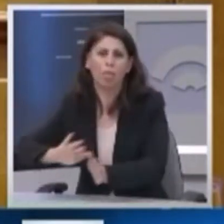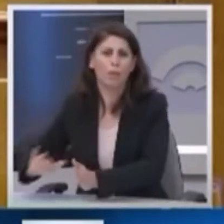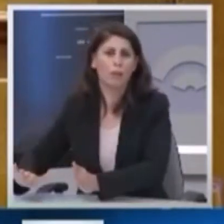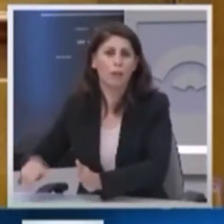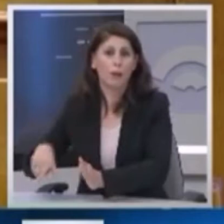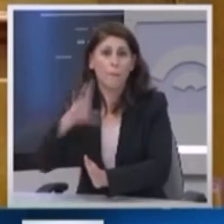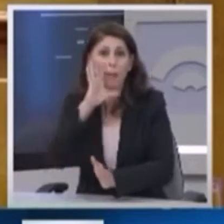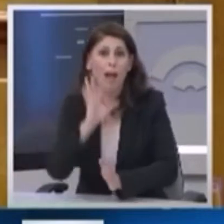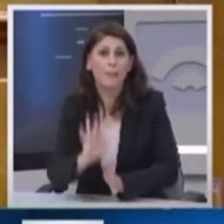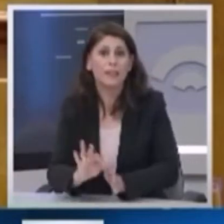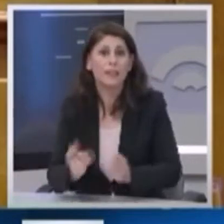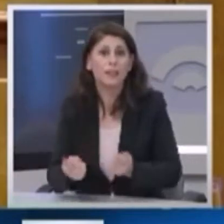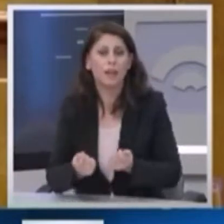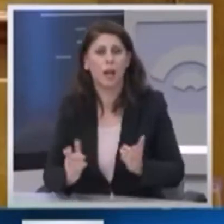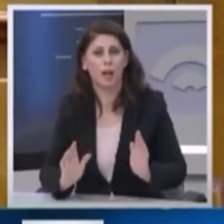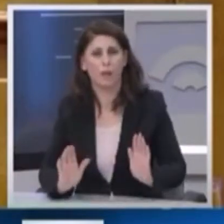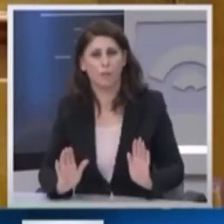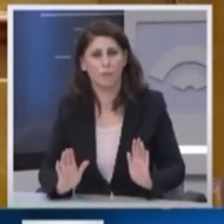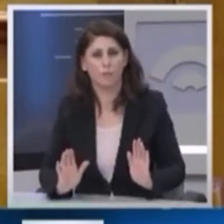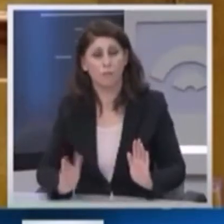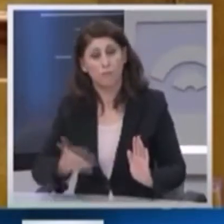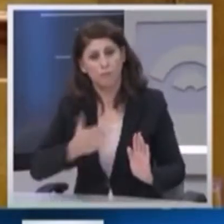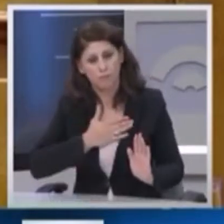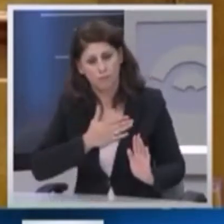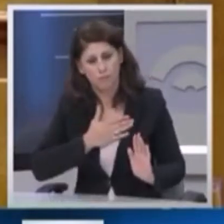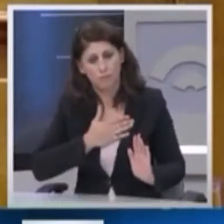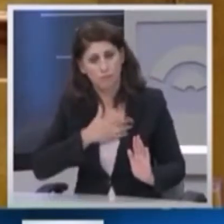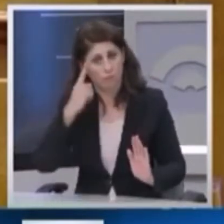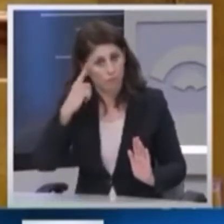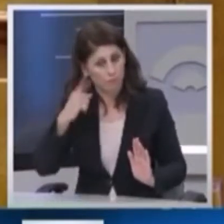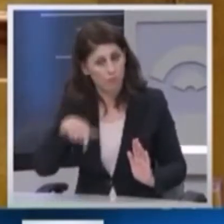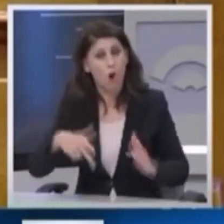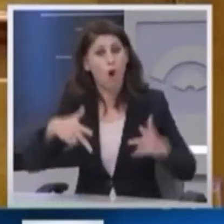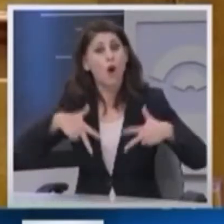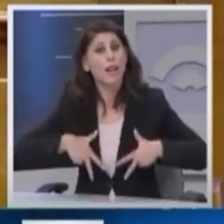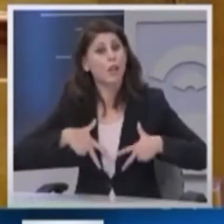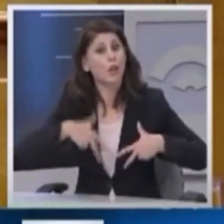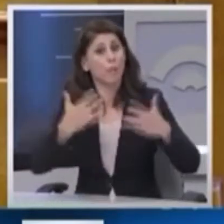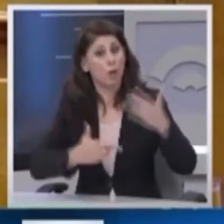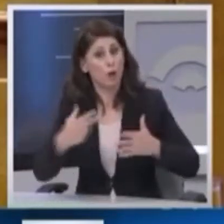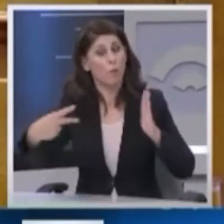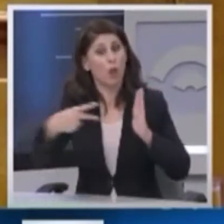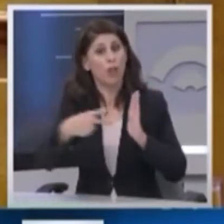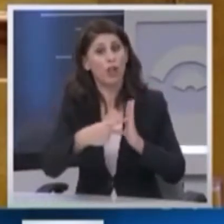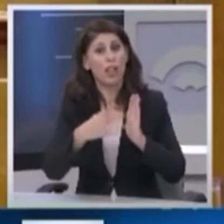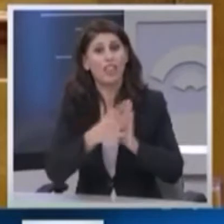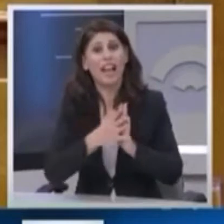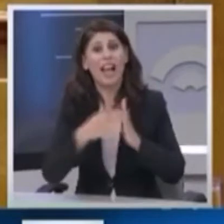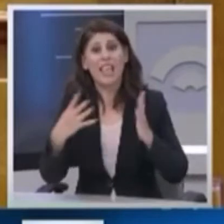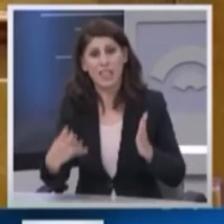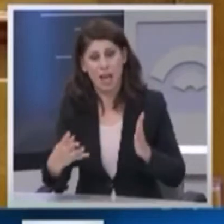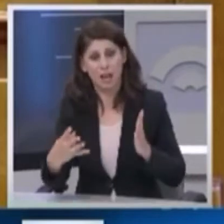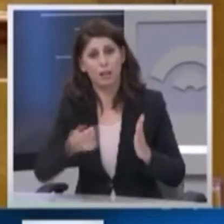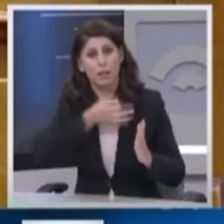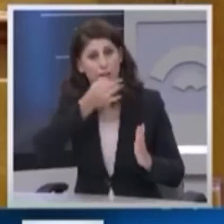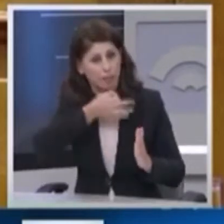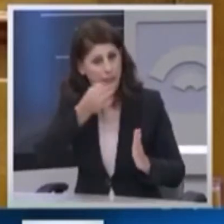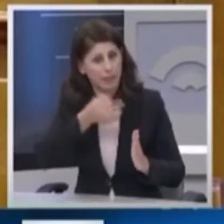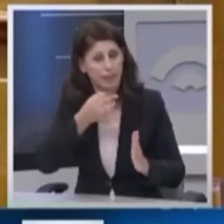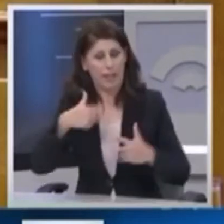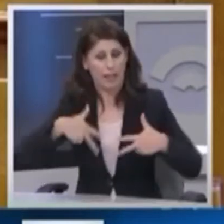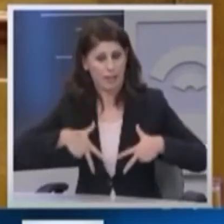κόρον. Κατά τη δική μας κρίση, ο κρατικός προϋπολογισμός του 19, που